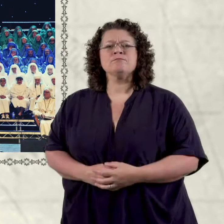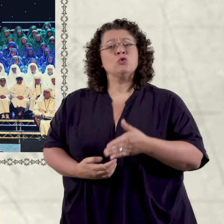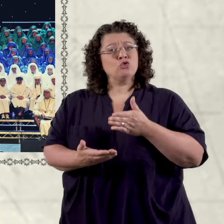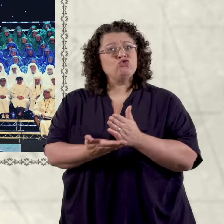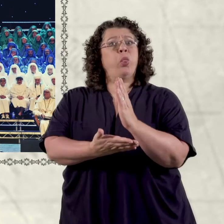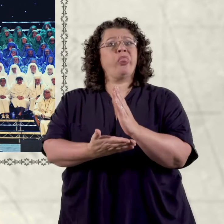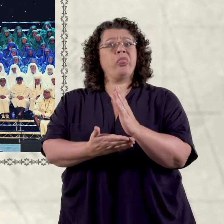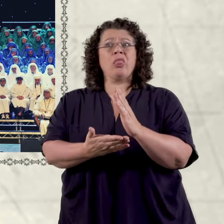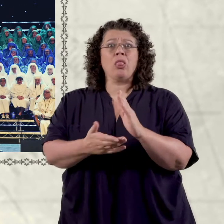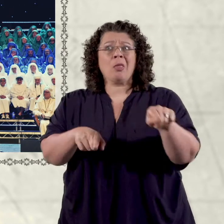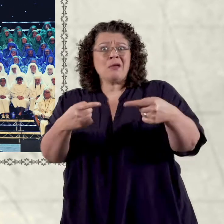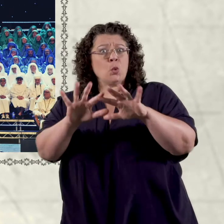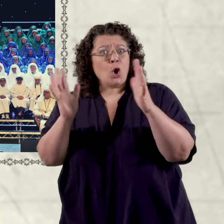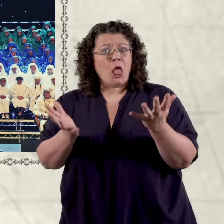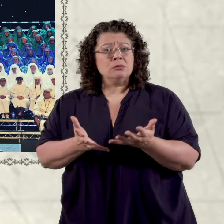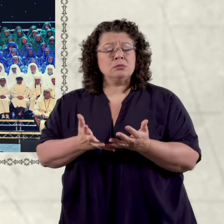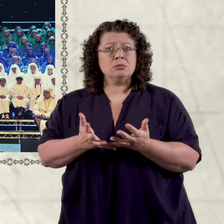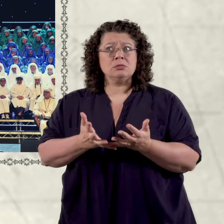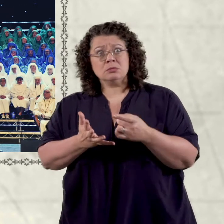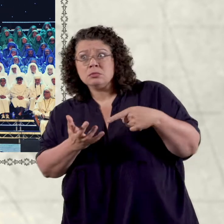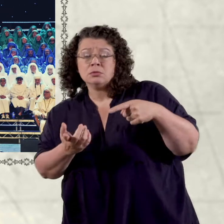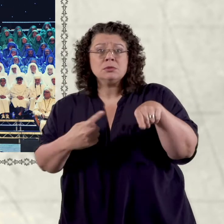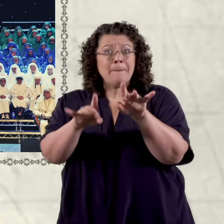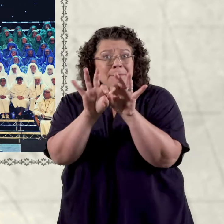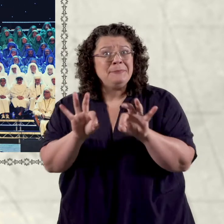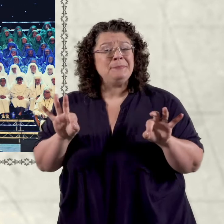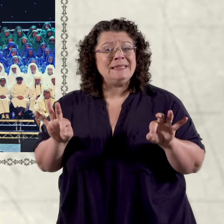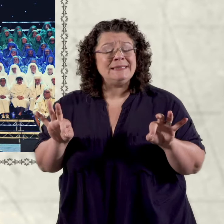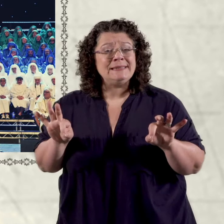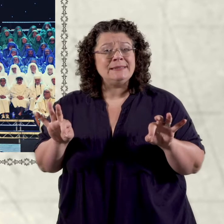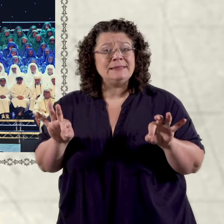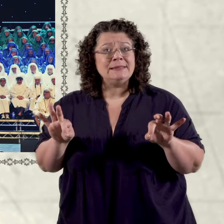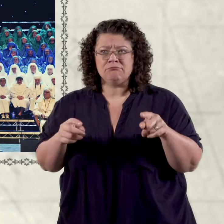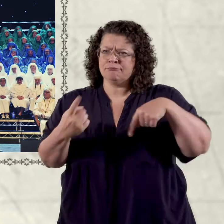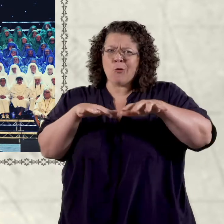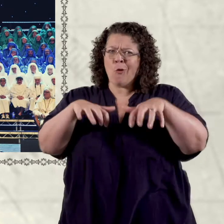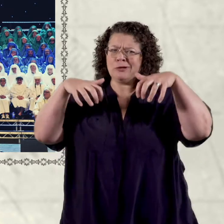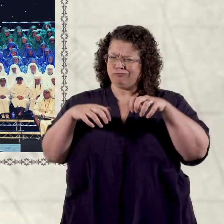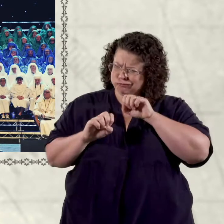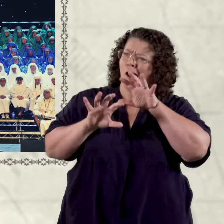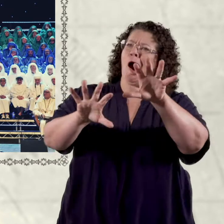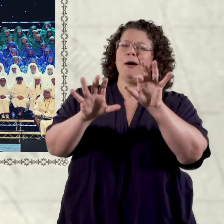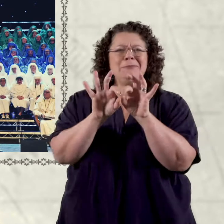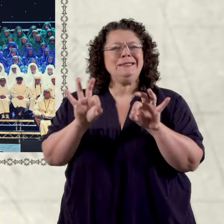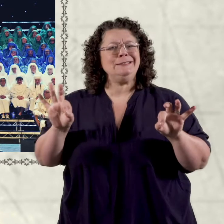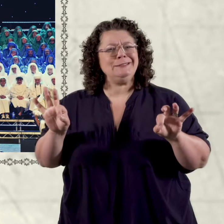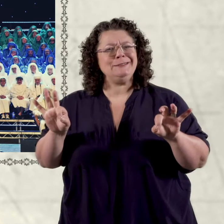yn deud, Y gwir yn erbyn y byd, a oes